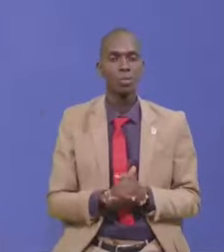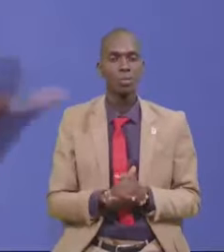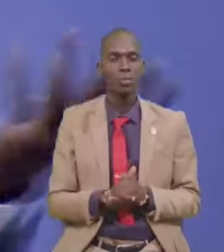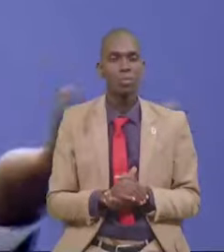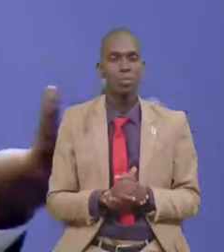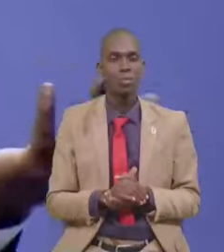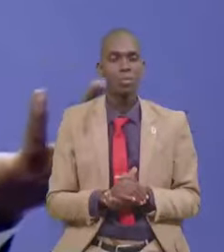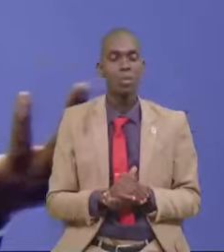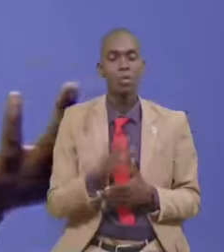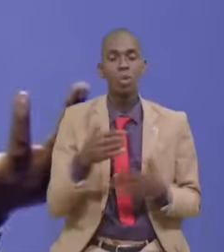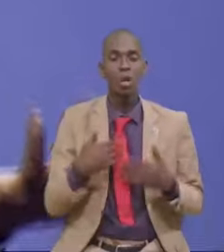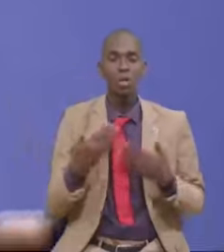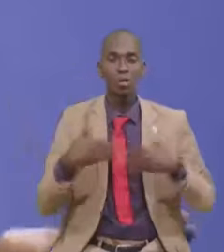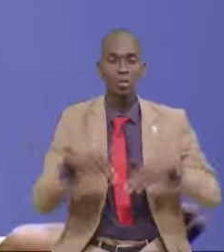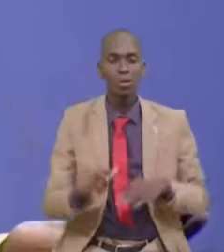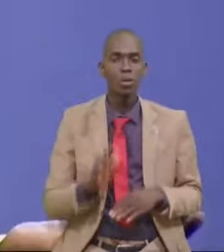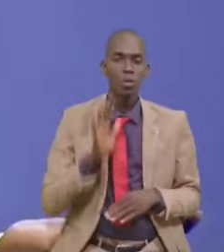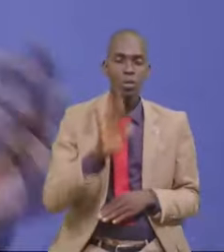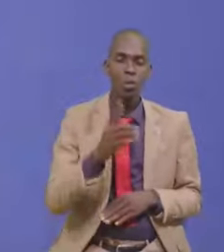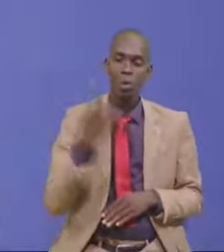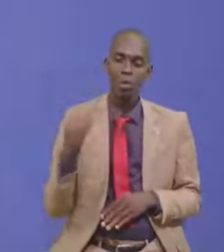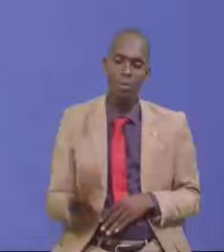Tu as vendu ton éternité.